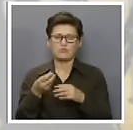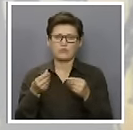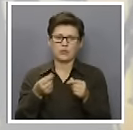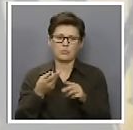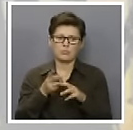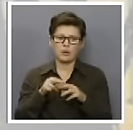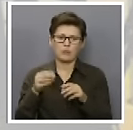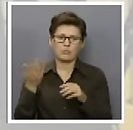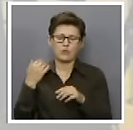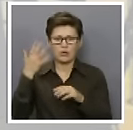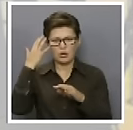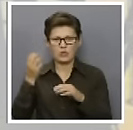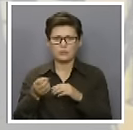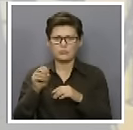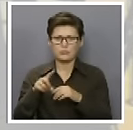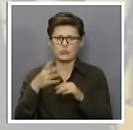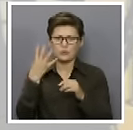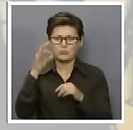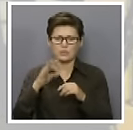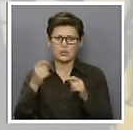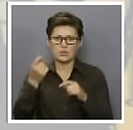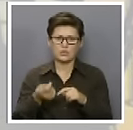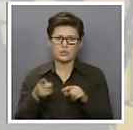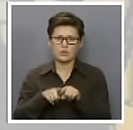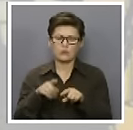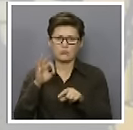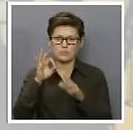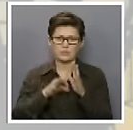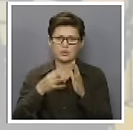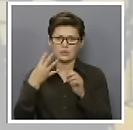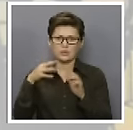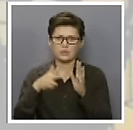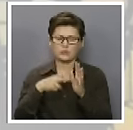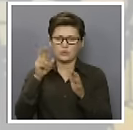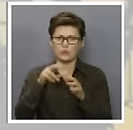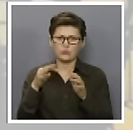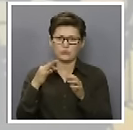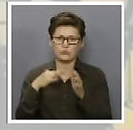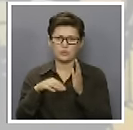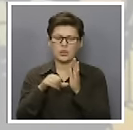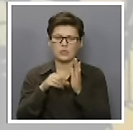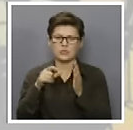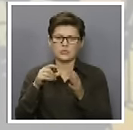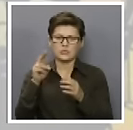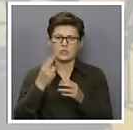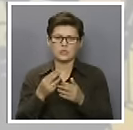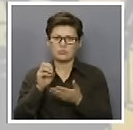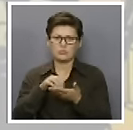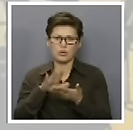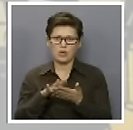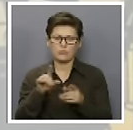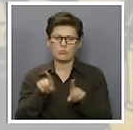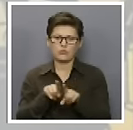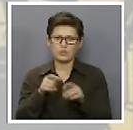Брент сұрпындағы қара алтынның бағамы 4% арзандады. Сөйтіп бір баррелі $48.96 бекітілді. WTI